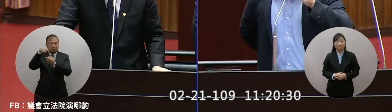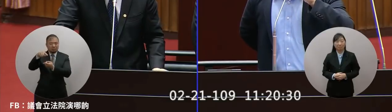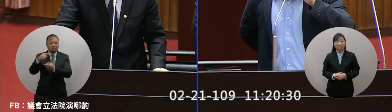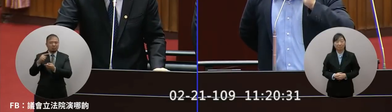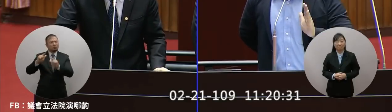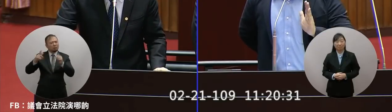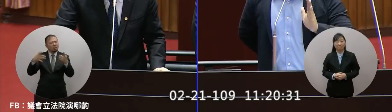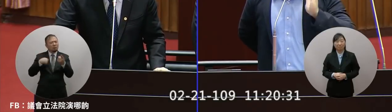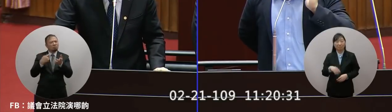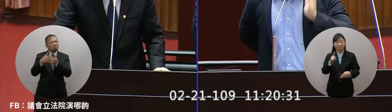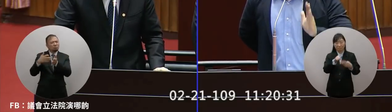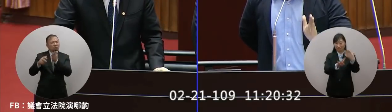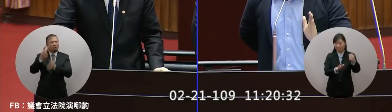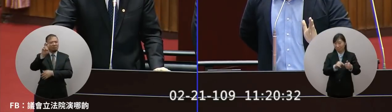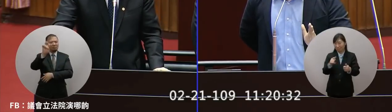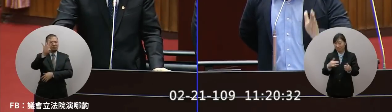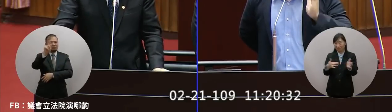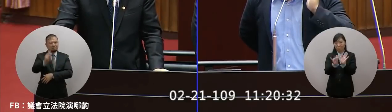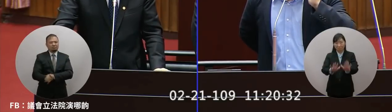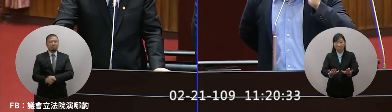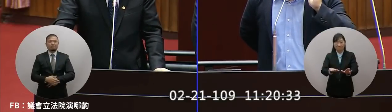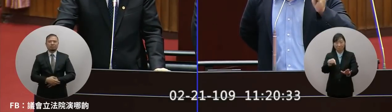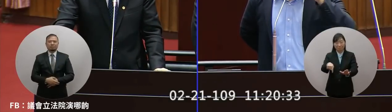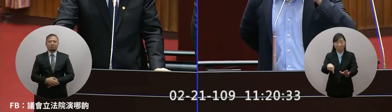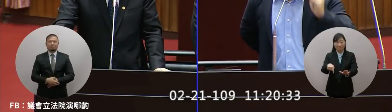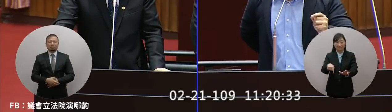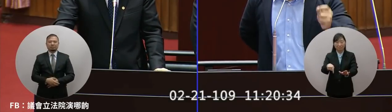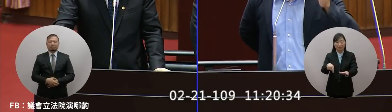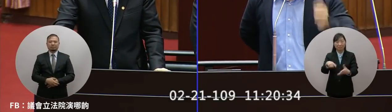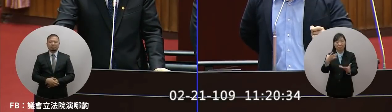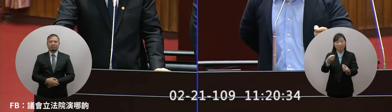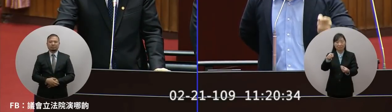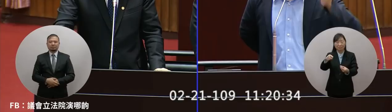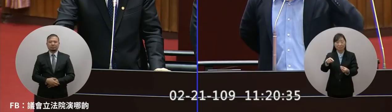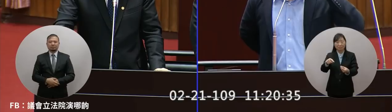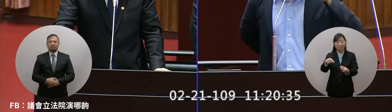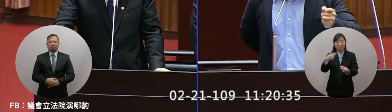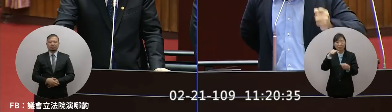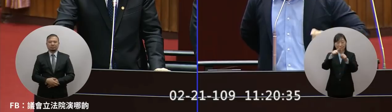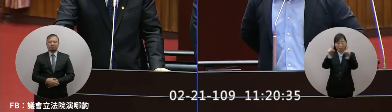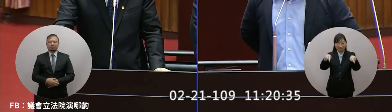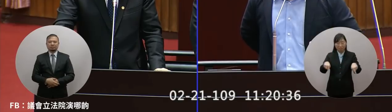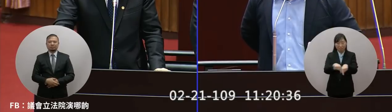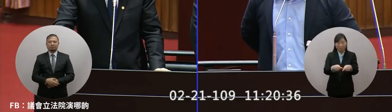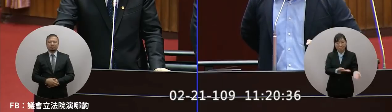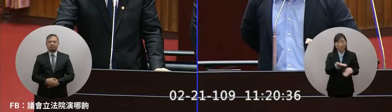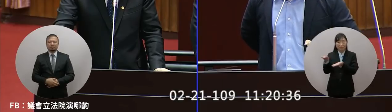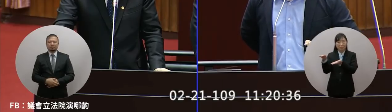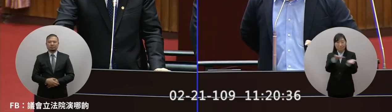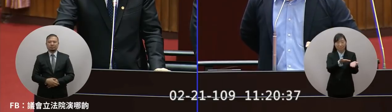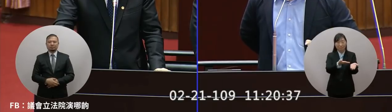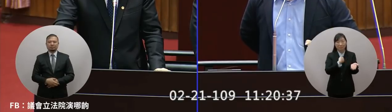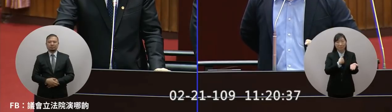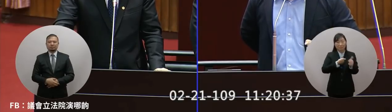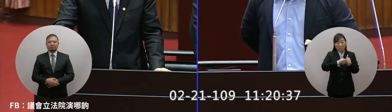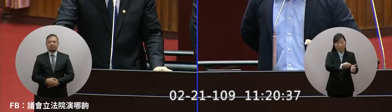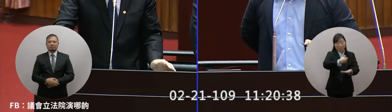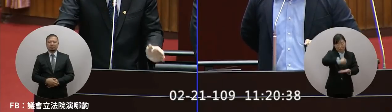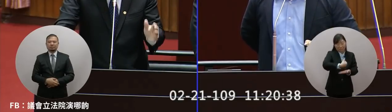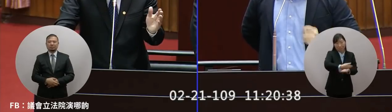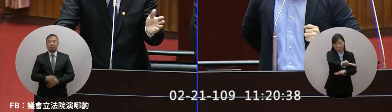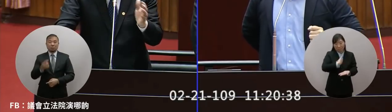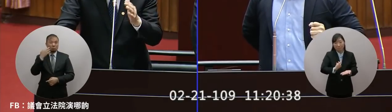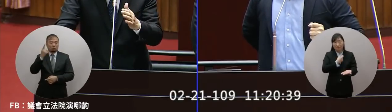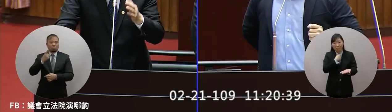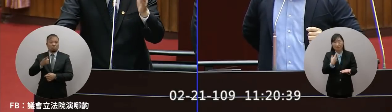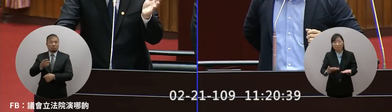概是24亿左右。 但是到目前为止，没有把这个状子送出去，说要去对他们追偿嘛？ 不，追